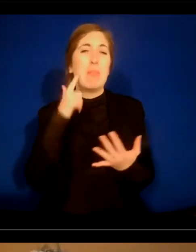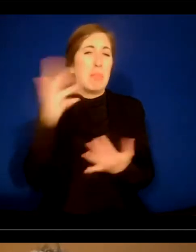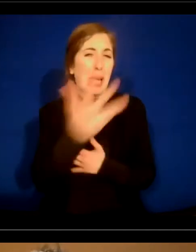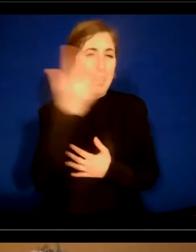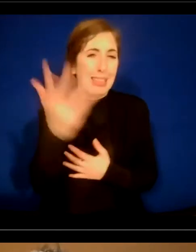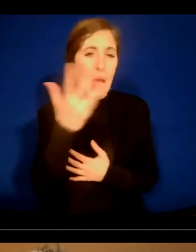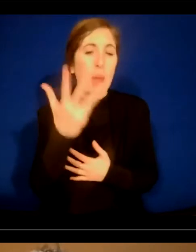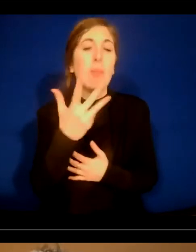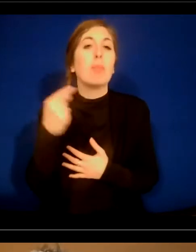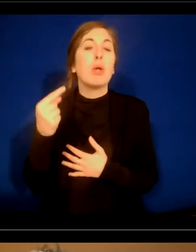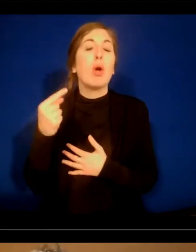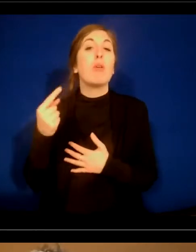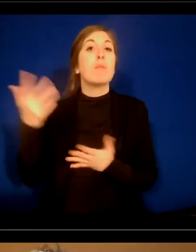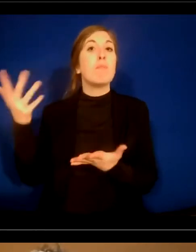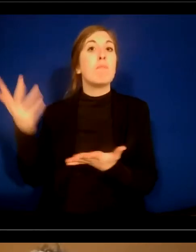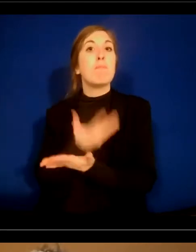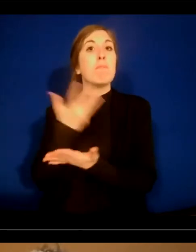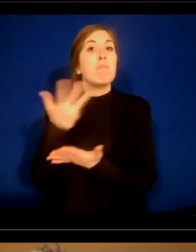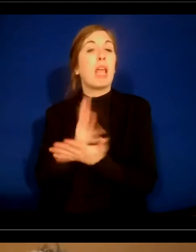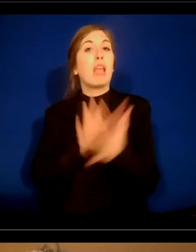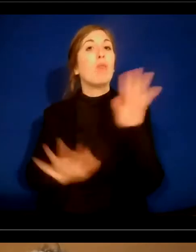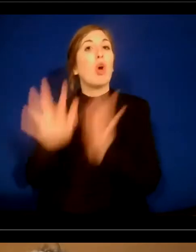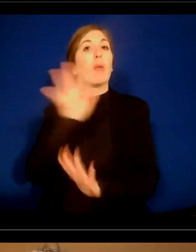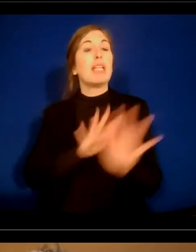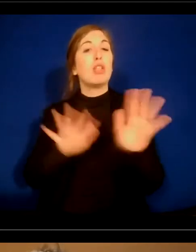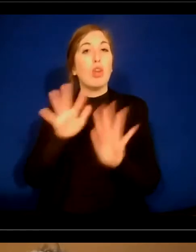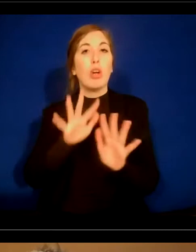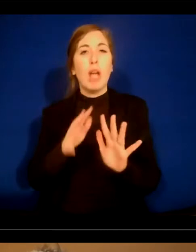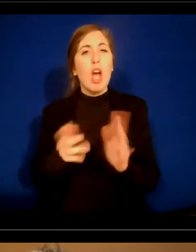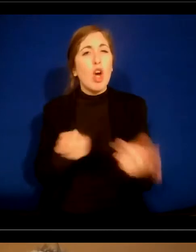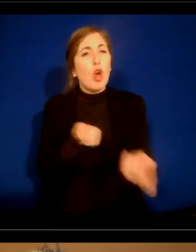informazioni, e per coordinamento intendo non solo quello